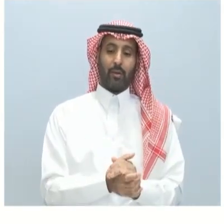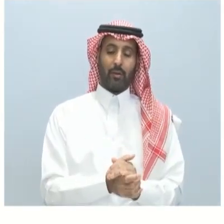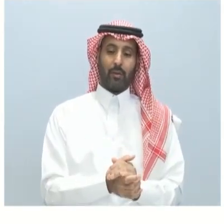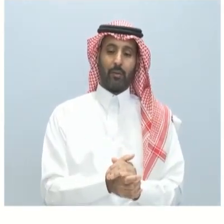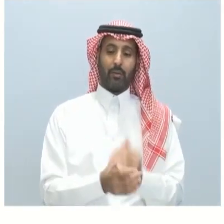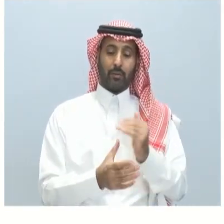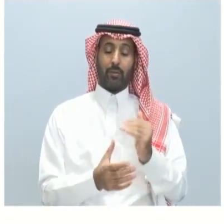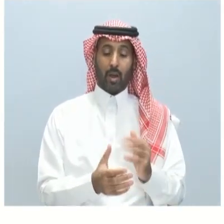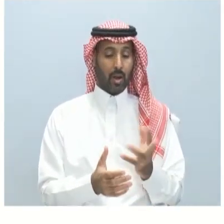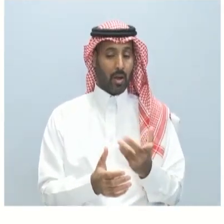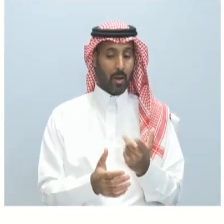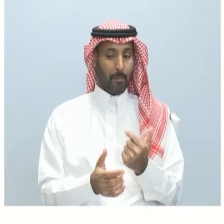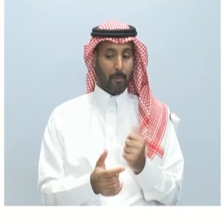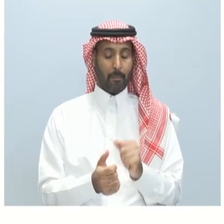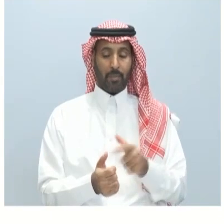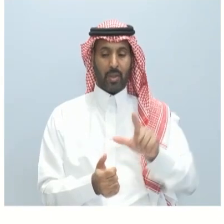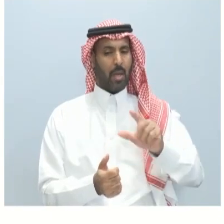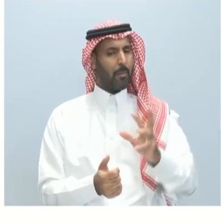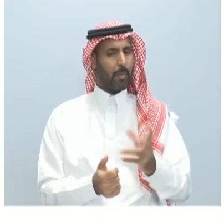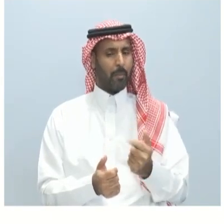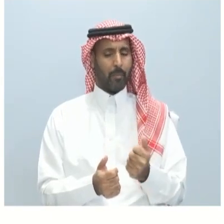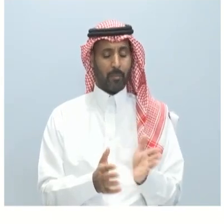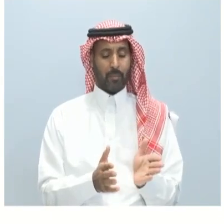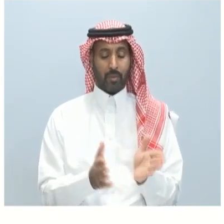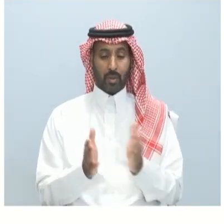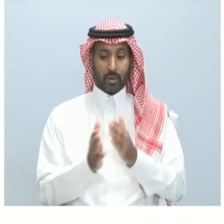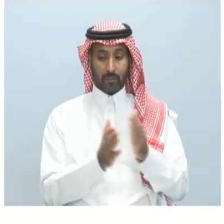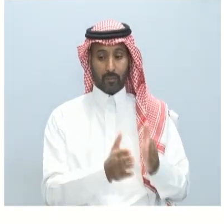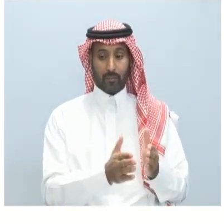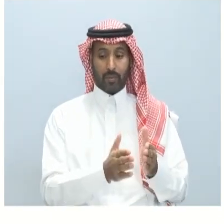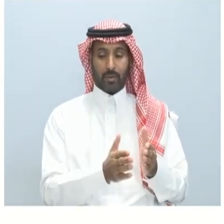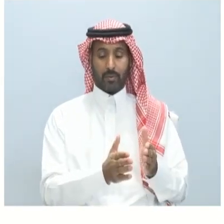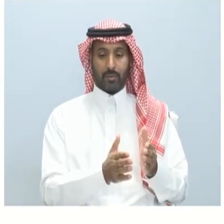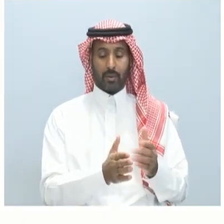الان نحن نوجد قيمه ل في الطرف الايسر